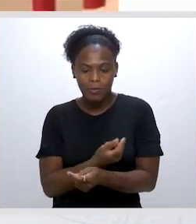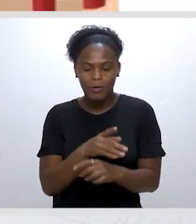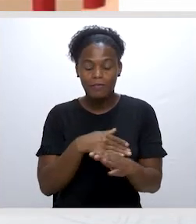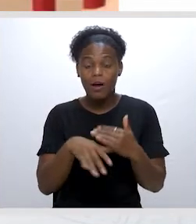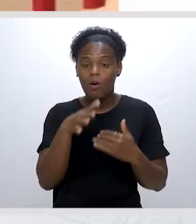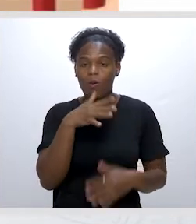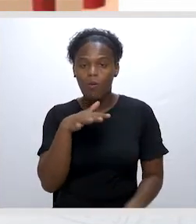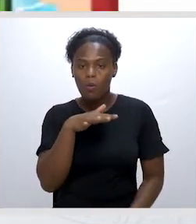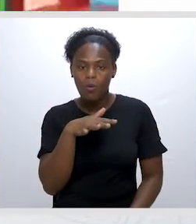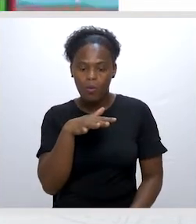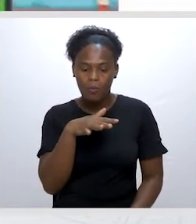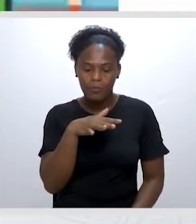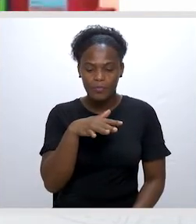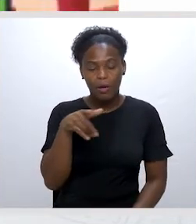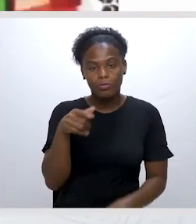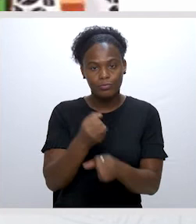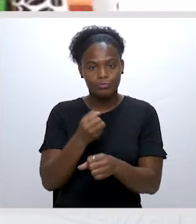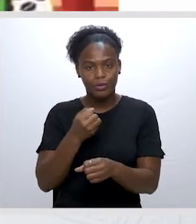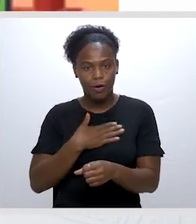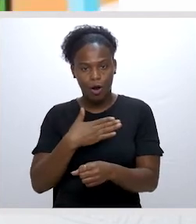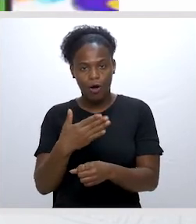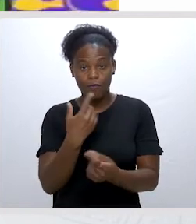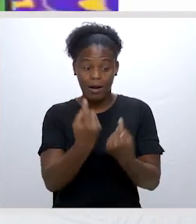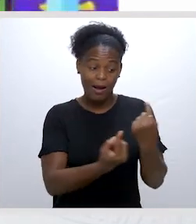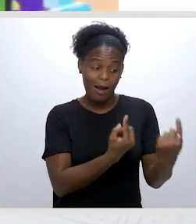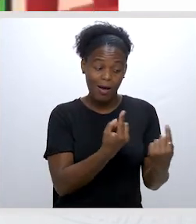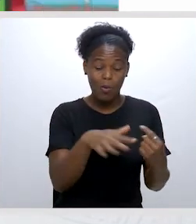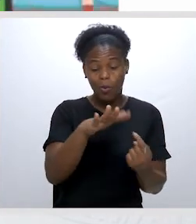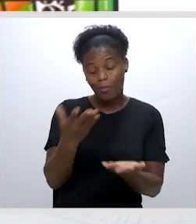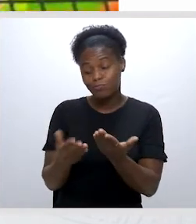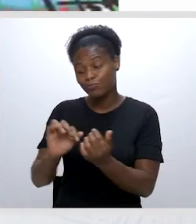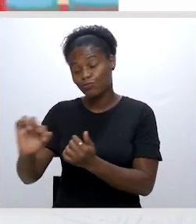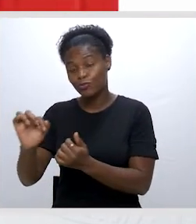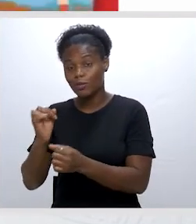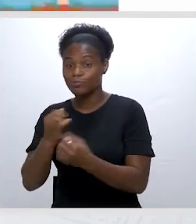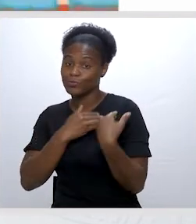ronde des métiers, à chacun son magasin.